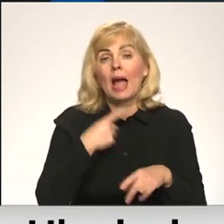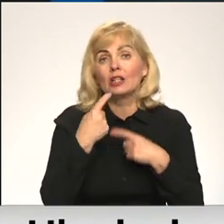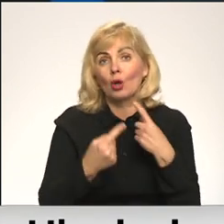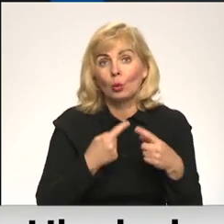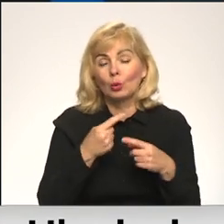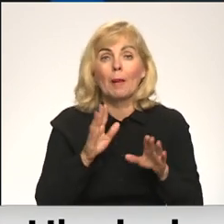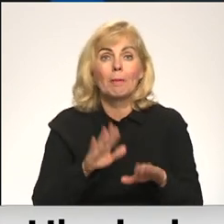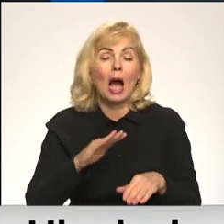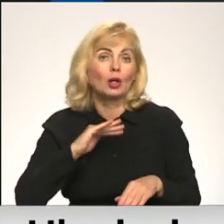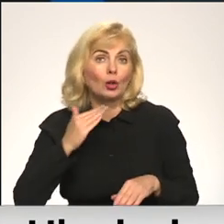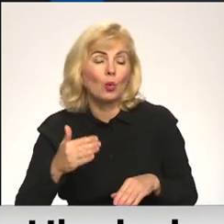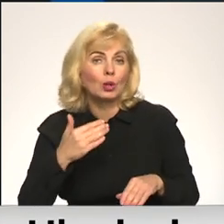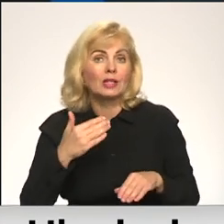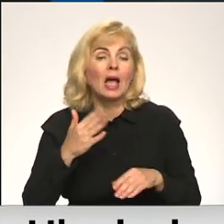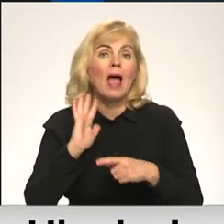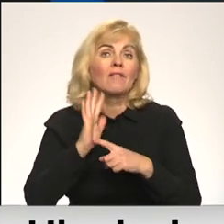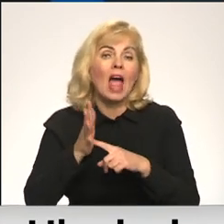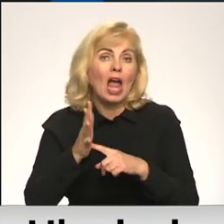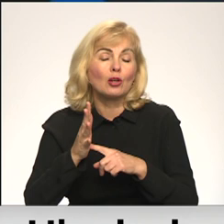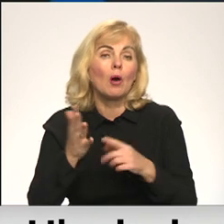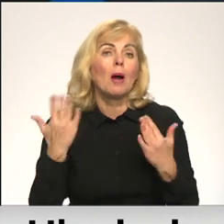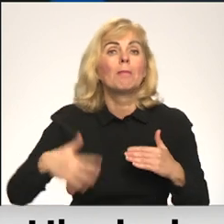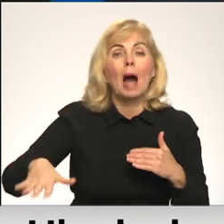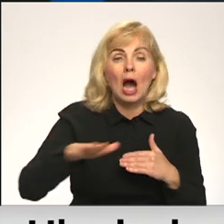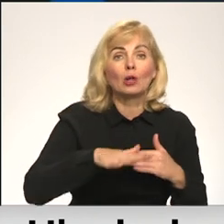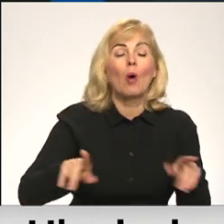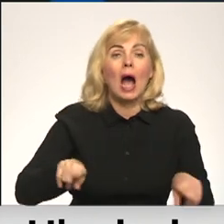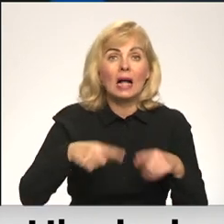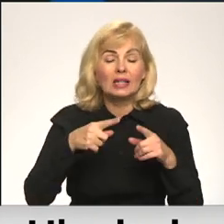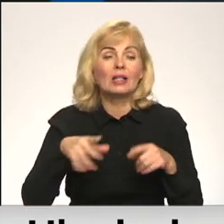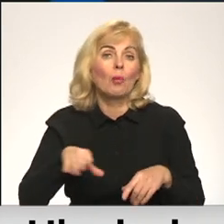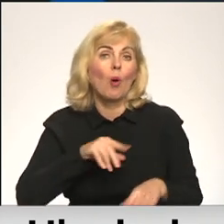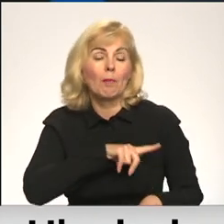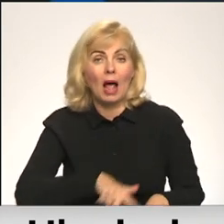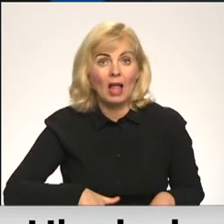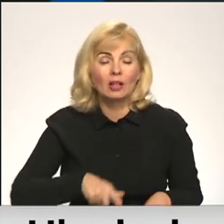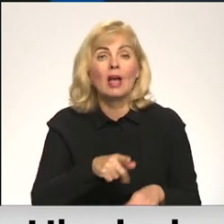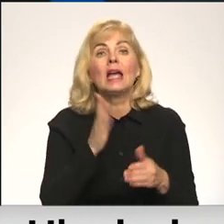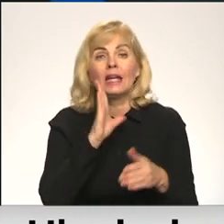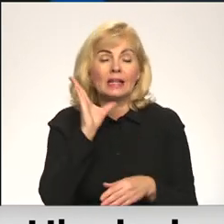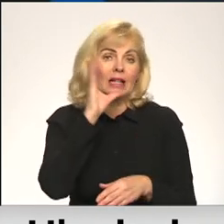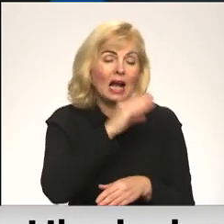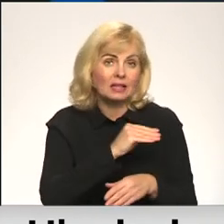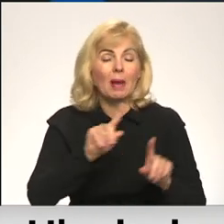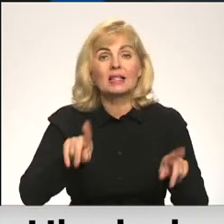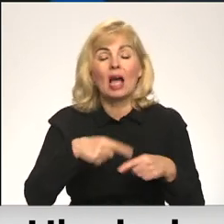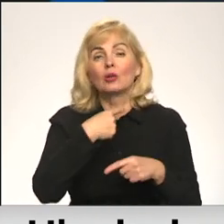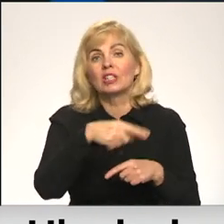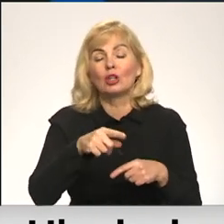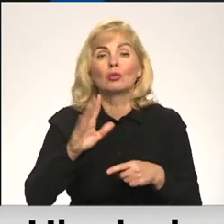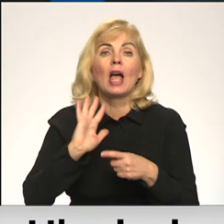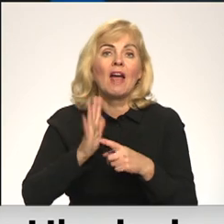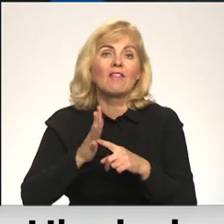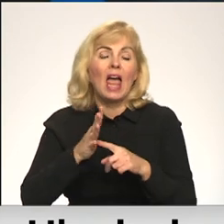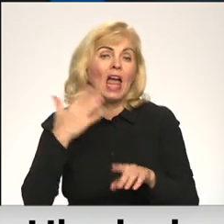arī par jūras vēja parku attīstību kopā Latviju. Ir potenciāls attīstīt arī citus vēja parkus, lai izvairītos